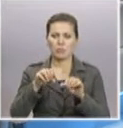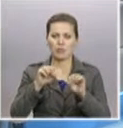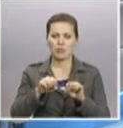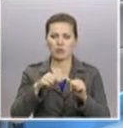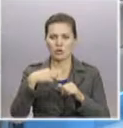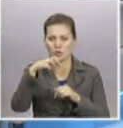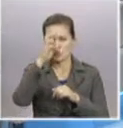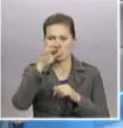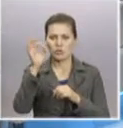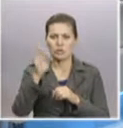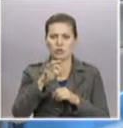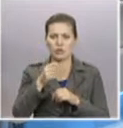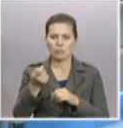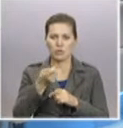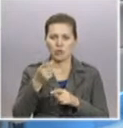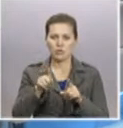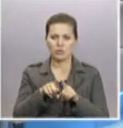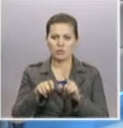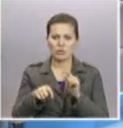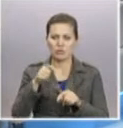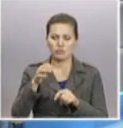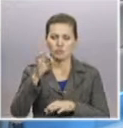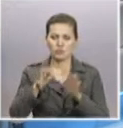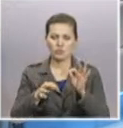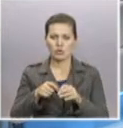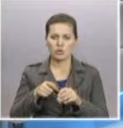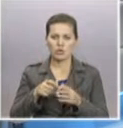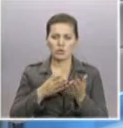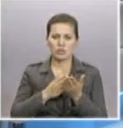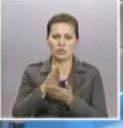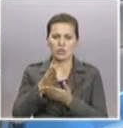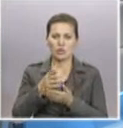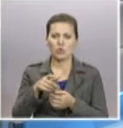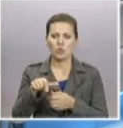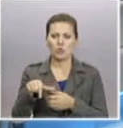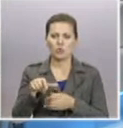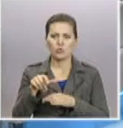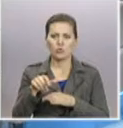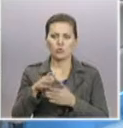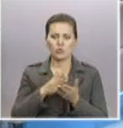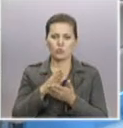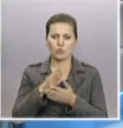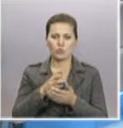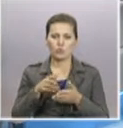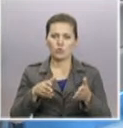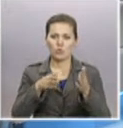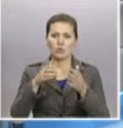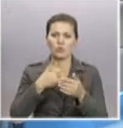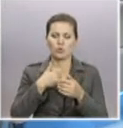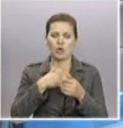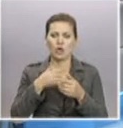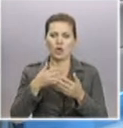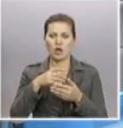государствах, у них сразу за малейшее такое нарушение подают в суд на дорожные службы и так далее. У нас этого практически нет. Вот я хотел узнать, у нас